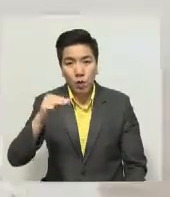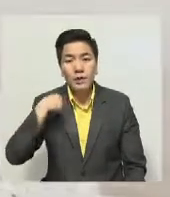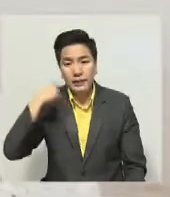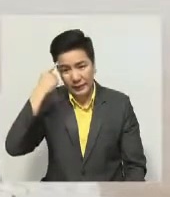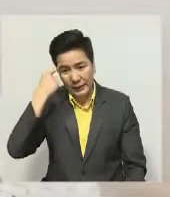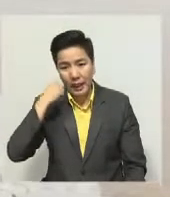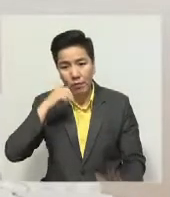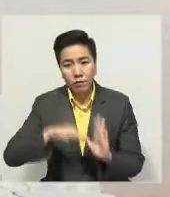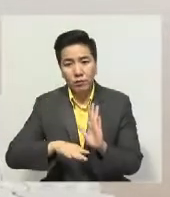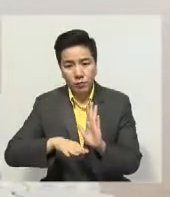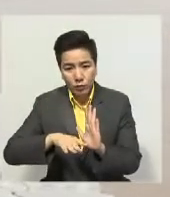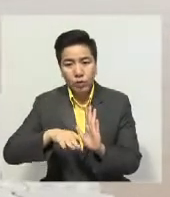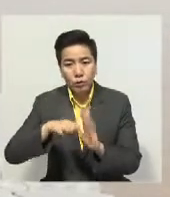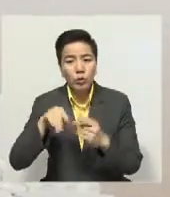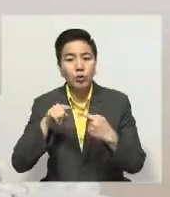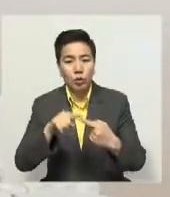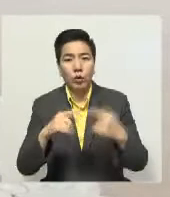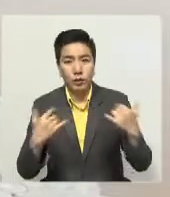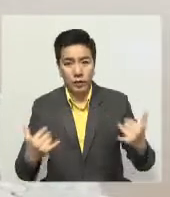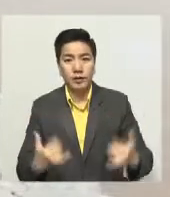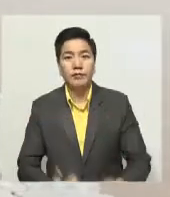ที่จะขึ้นสูงอย่างต่อเนื่องค่ะ